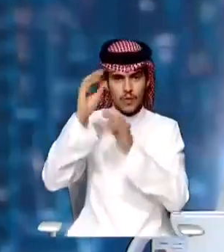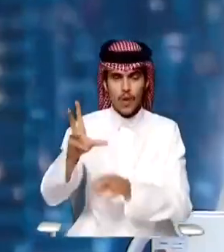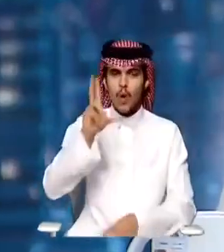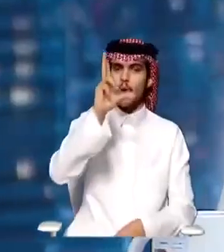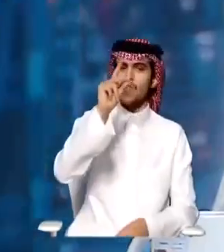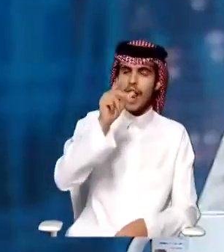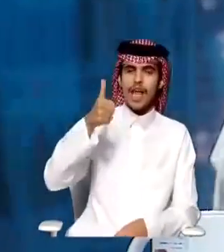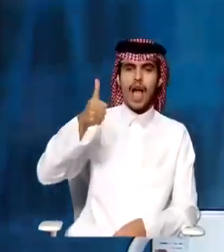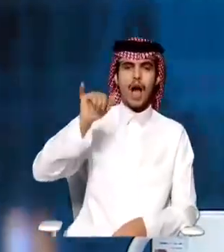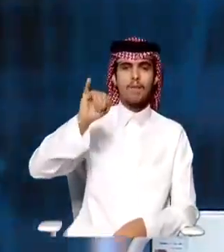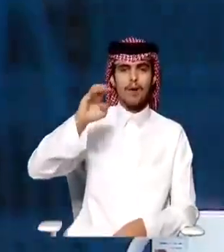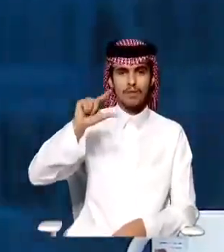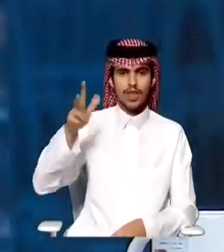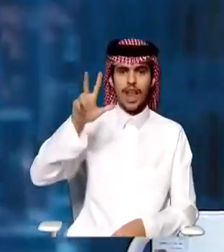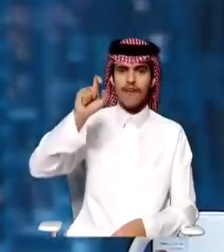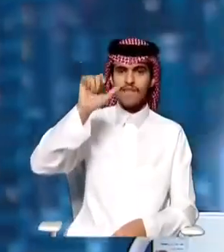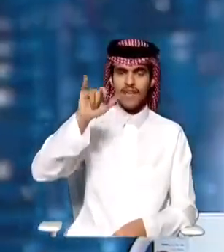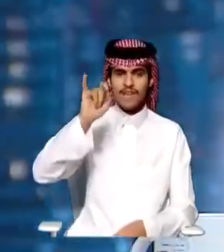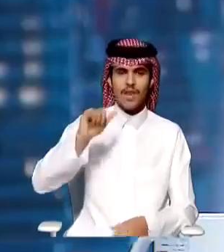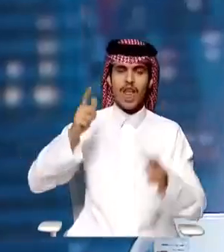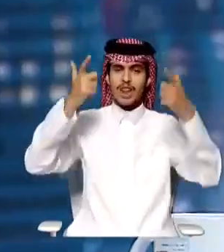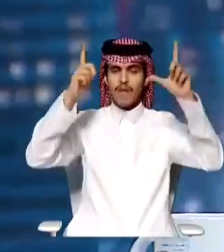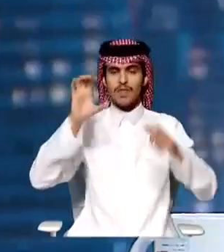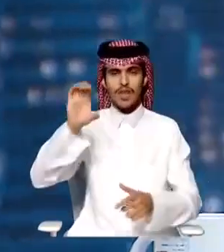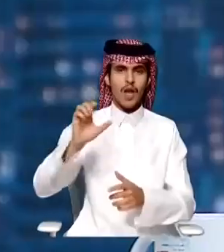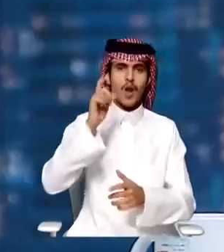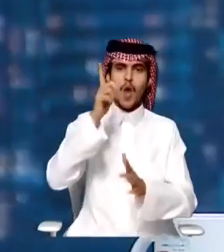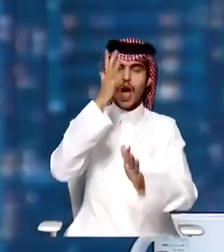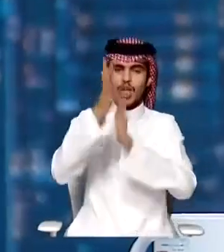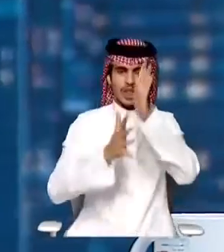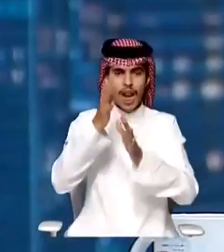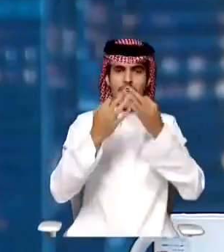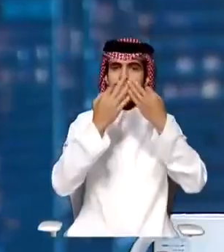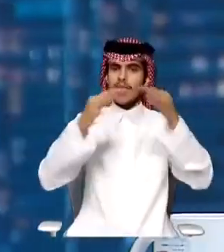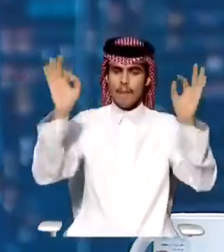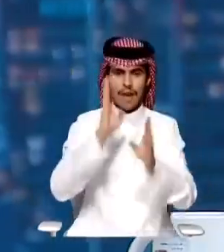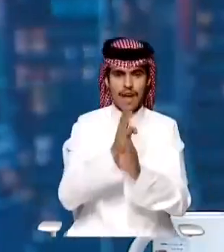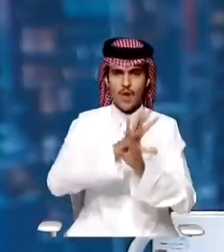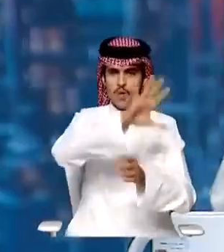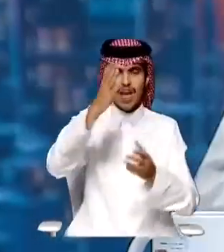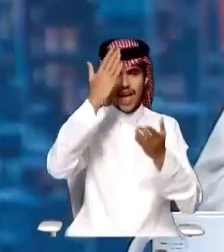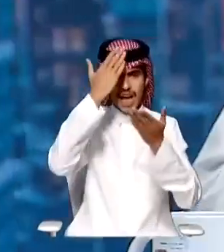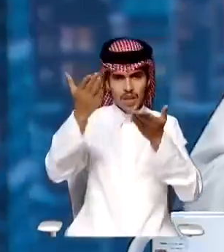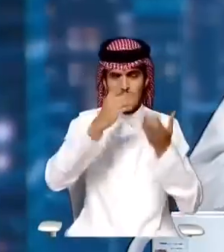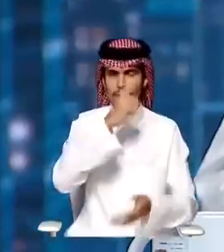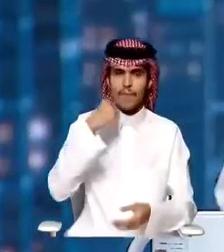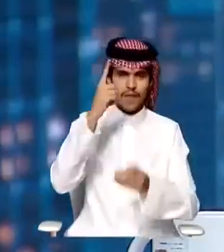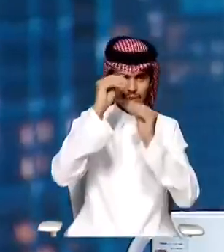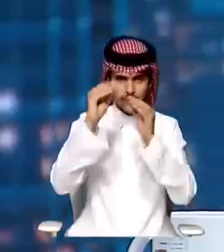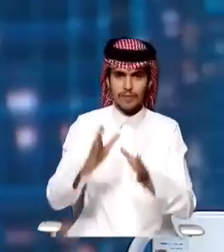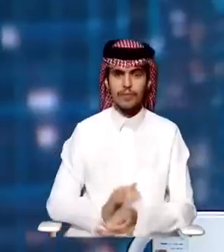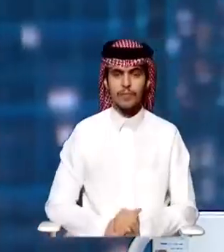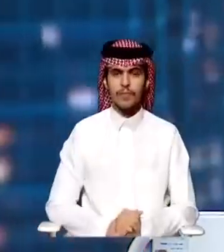امجد الفيفي اللي تشوفون على الشاشه ويترجم كامل الحلقه الله يحييكم بيض وجيهكم انا ودي